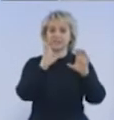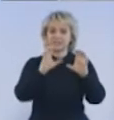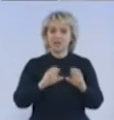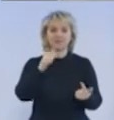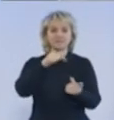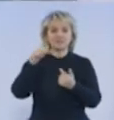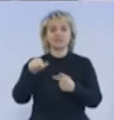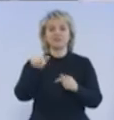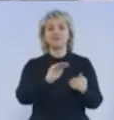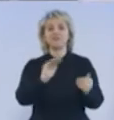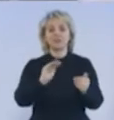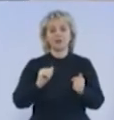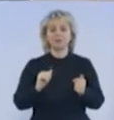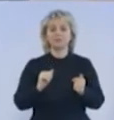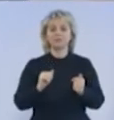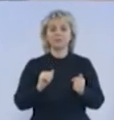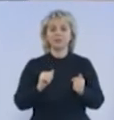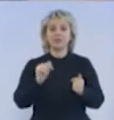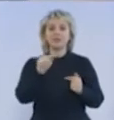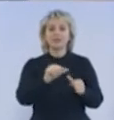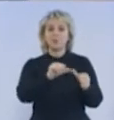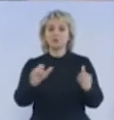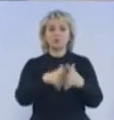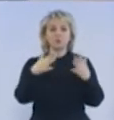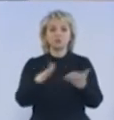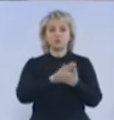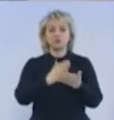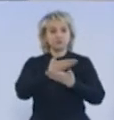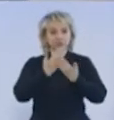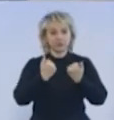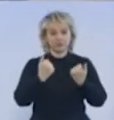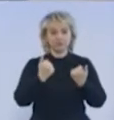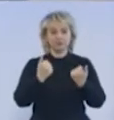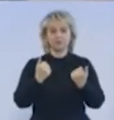законодательство в соответствие с федеральным. Там особо большого ничего нету,